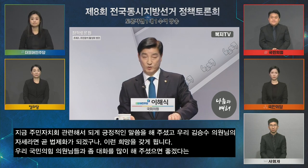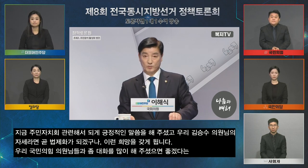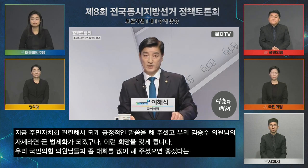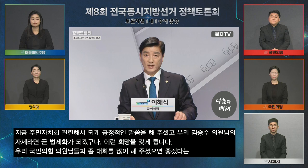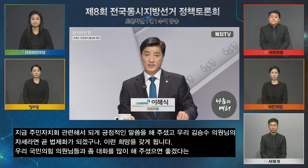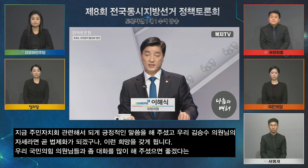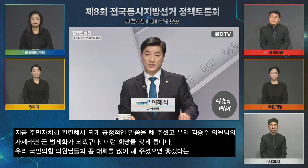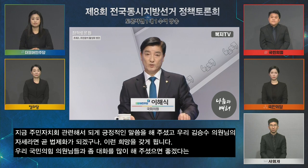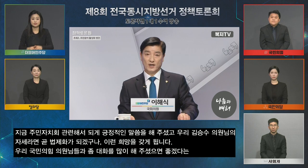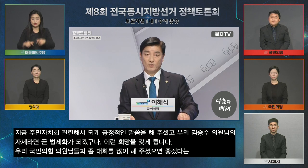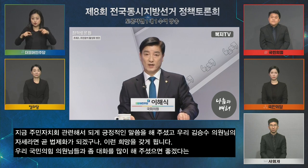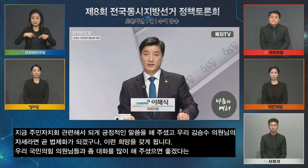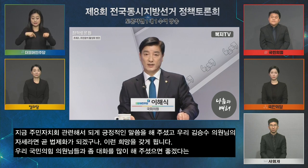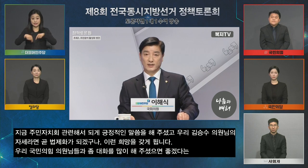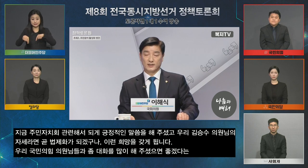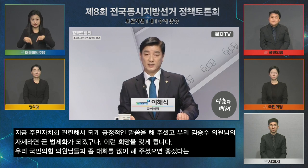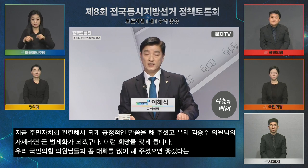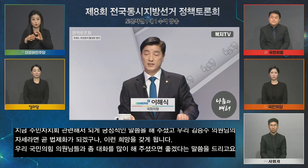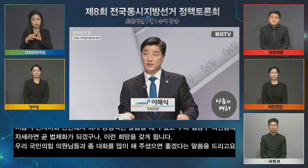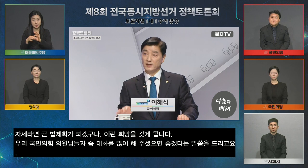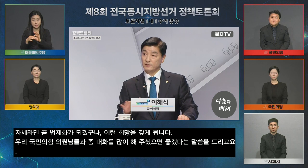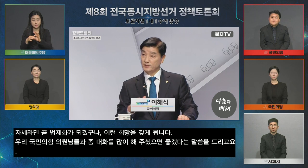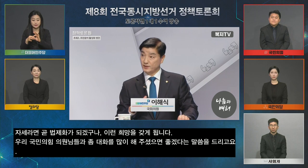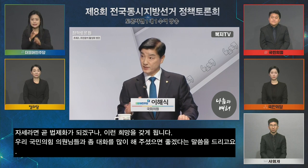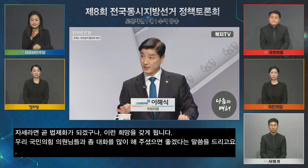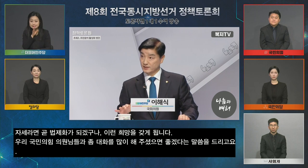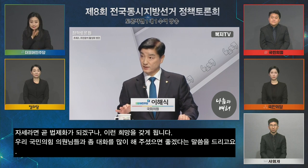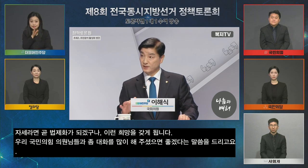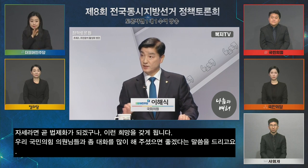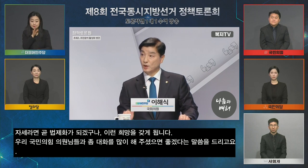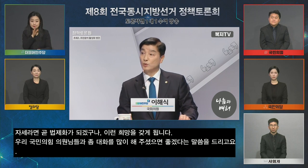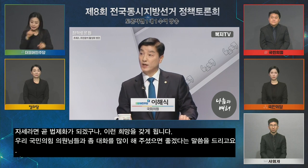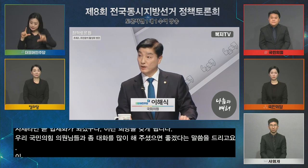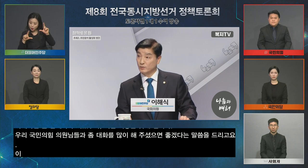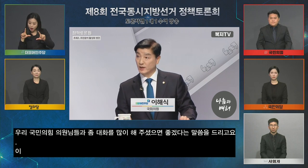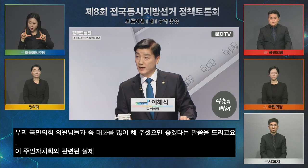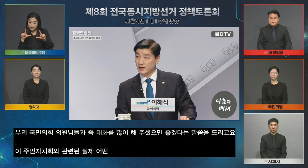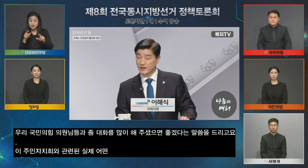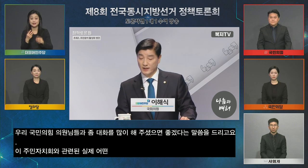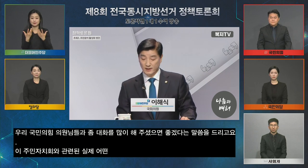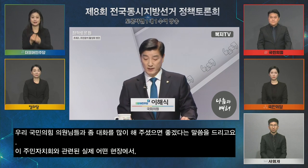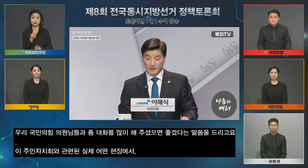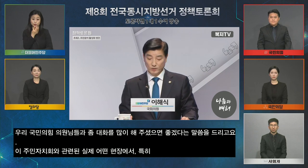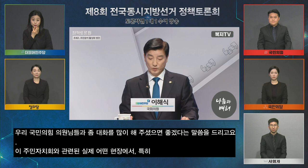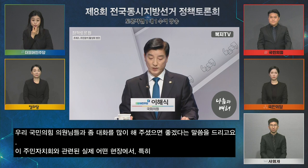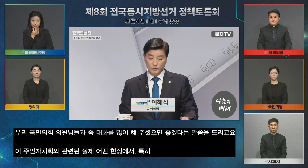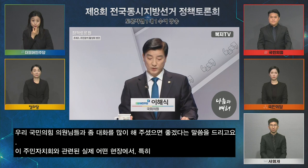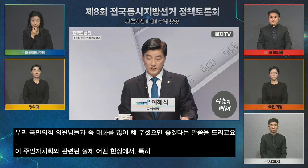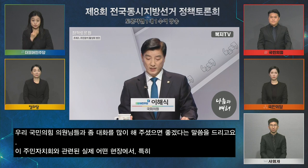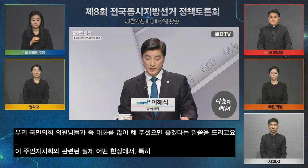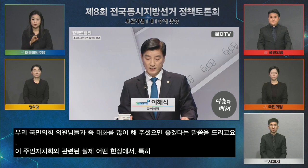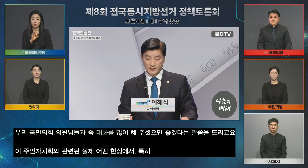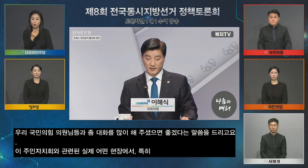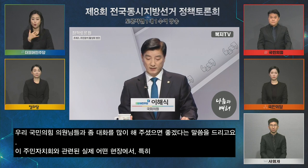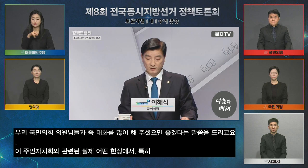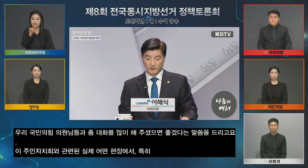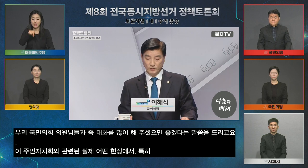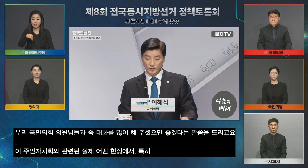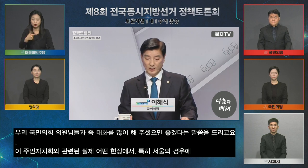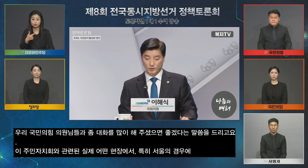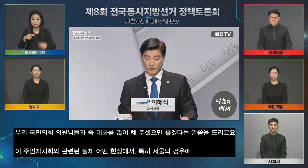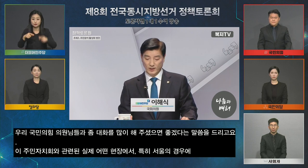이 주민자치와 관련된 실제 어떤 현장에서 특히 서울의 경우에 오세훈 시장이